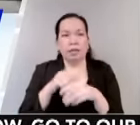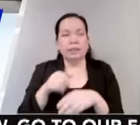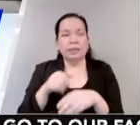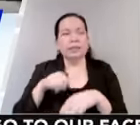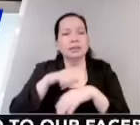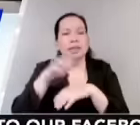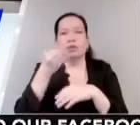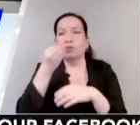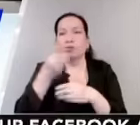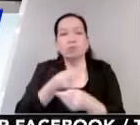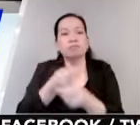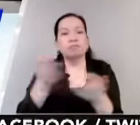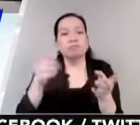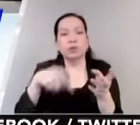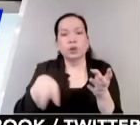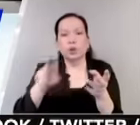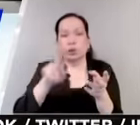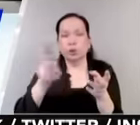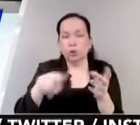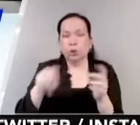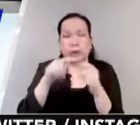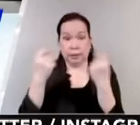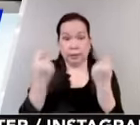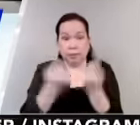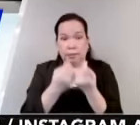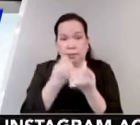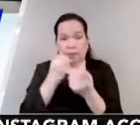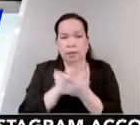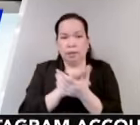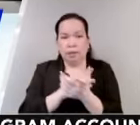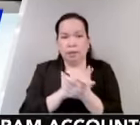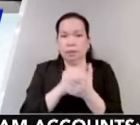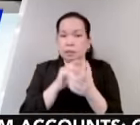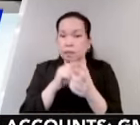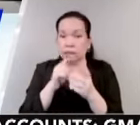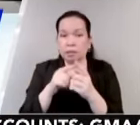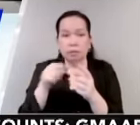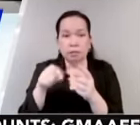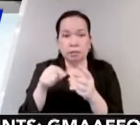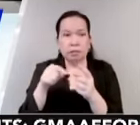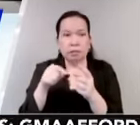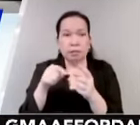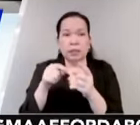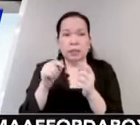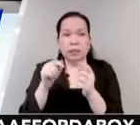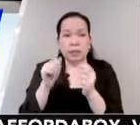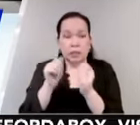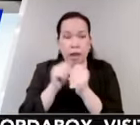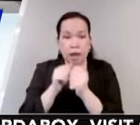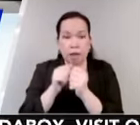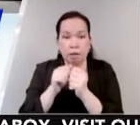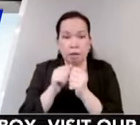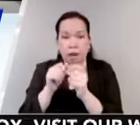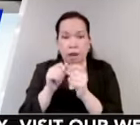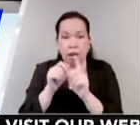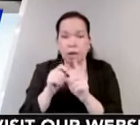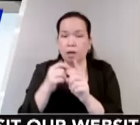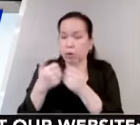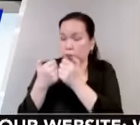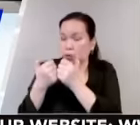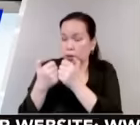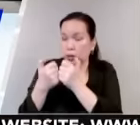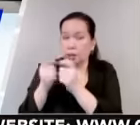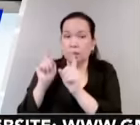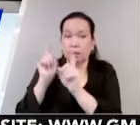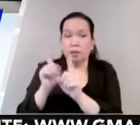po kainin ng team. Tapos sumabay po yung boyfriend nung anak ko. Sinabi